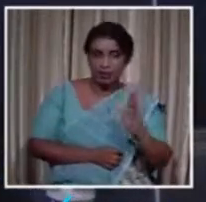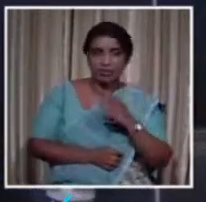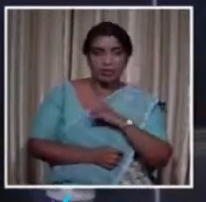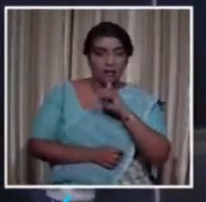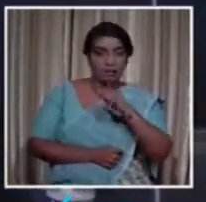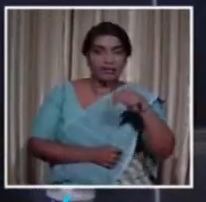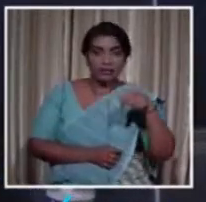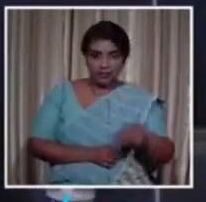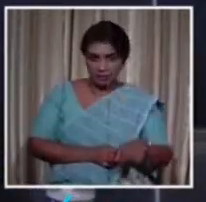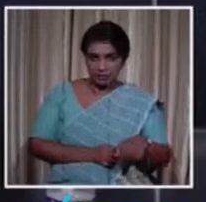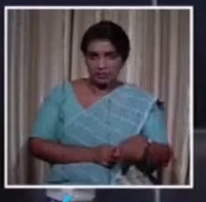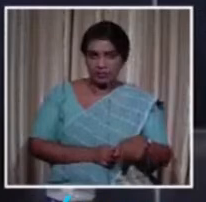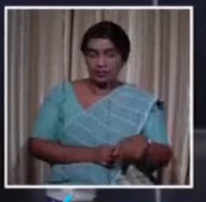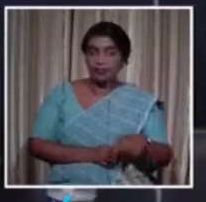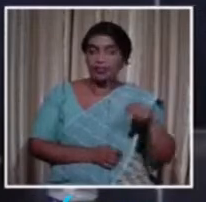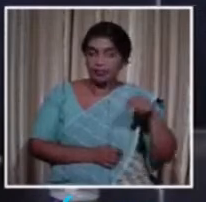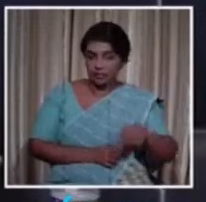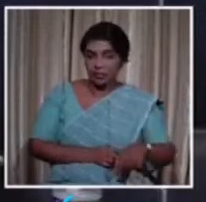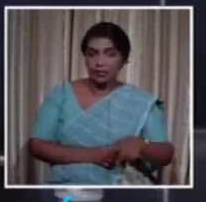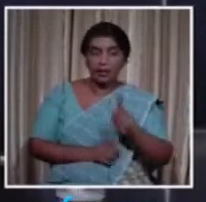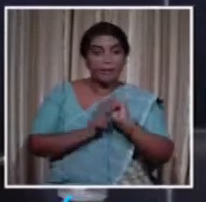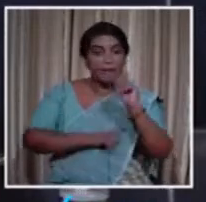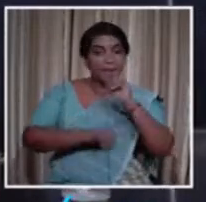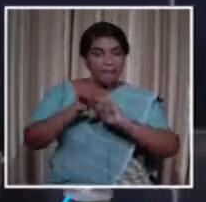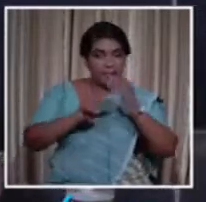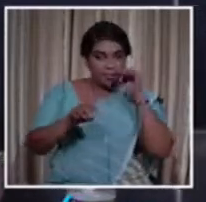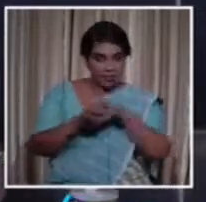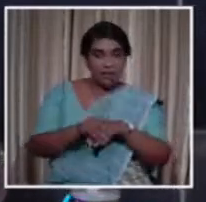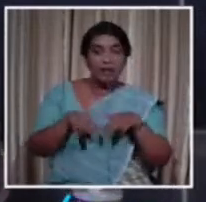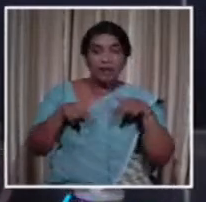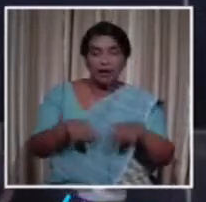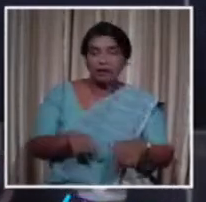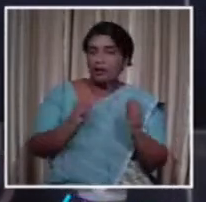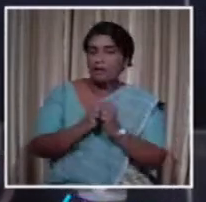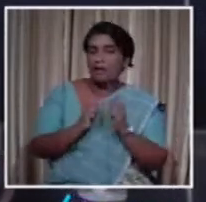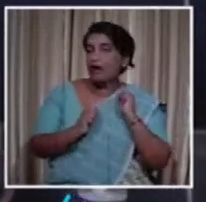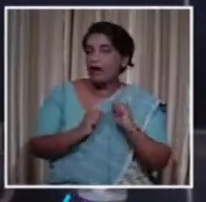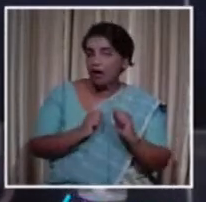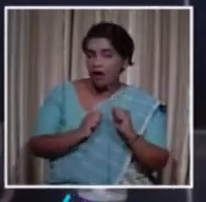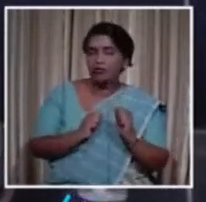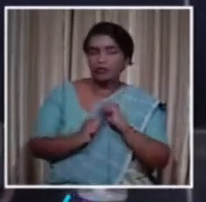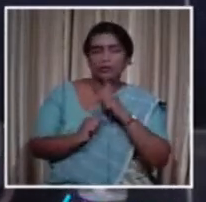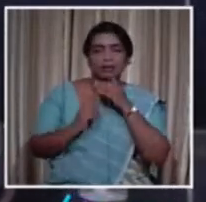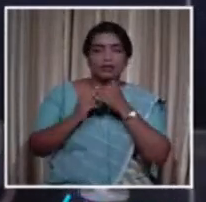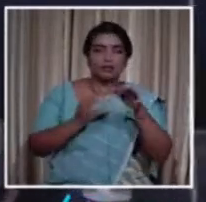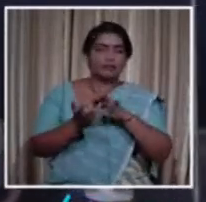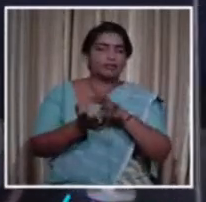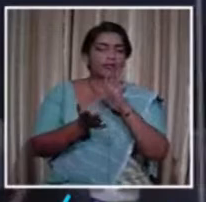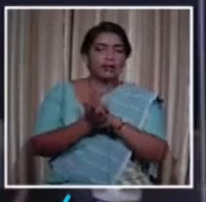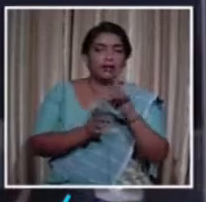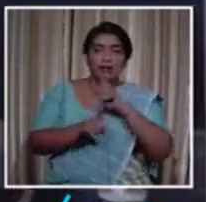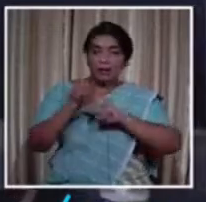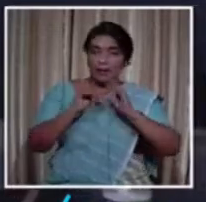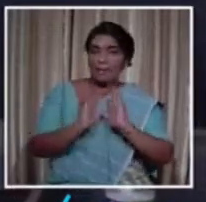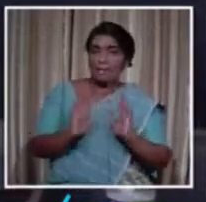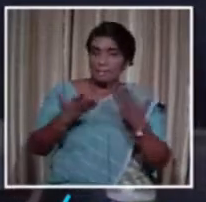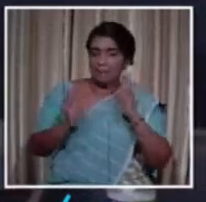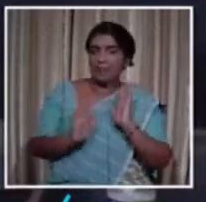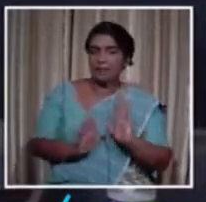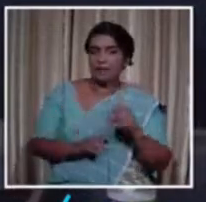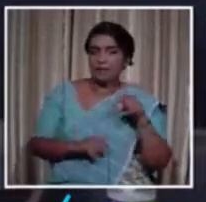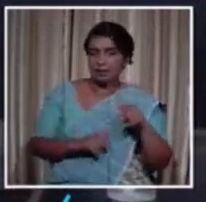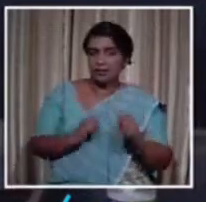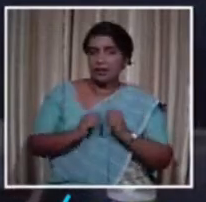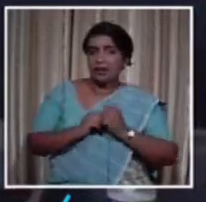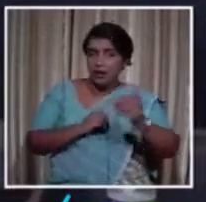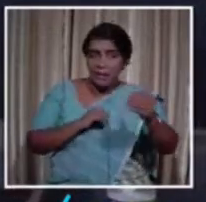මෙතන මේ මේ මේ මේ සභාවේ අද අපි මොකද්ද කරන්න කියලා තීන්දුව කරමු කතා පටන් ගන්න ඉස්සෙල්ලා අපිට මේක